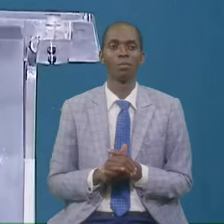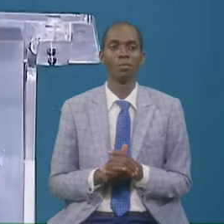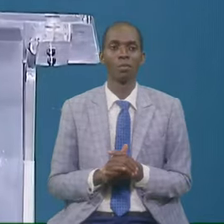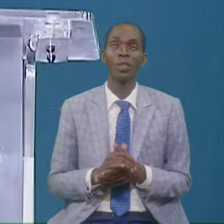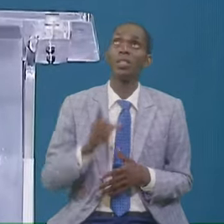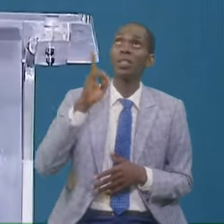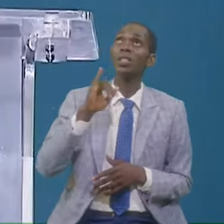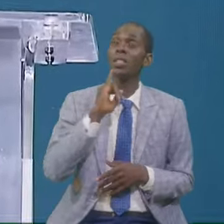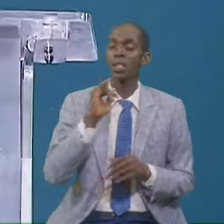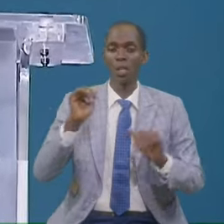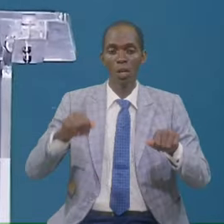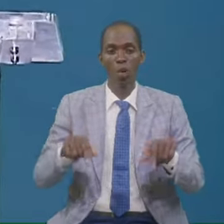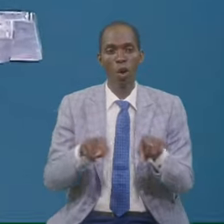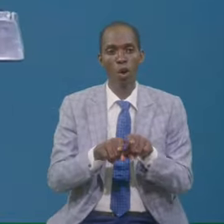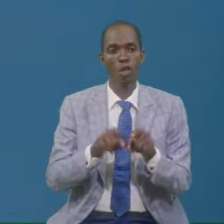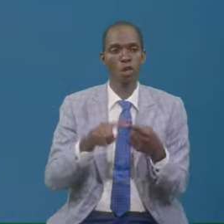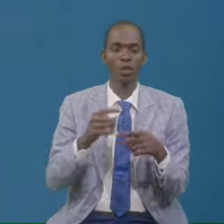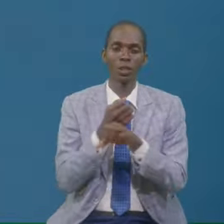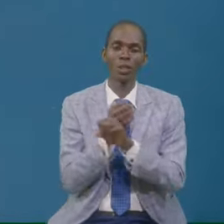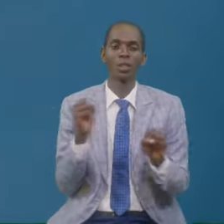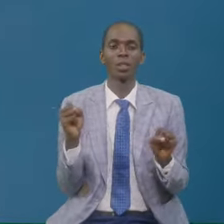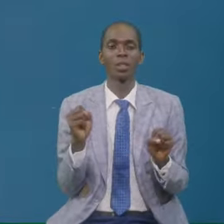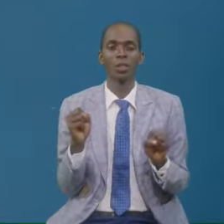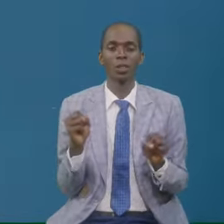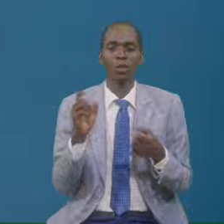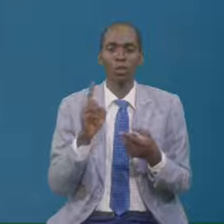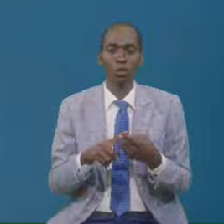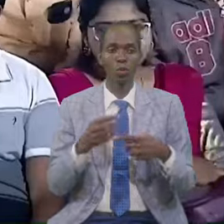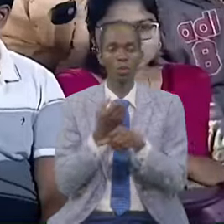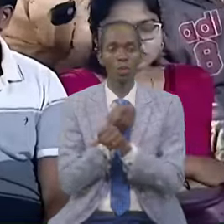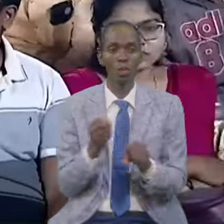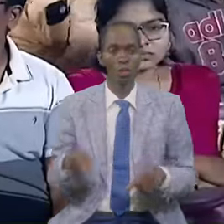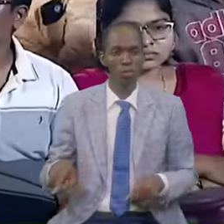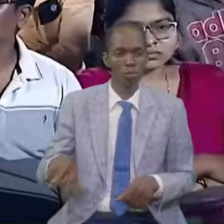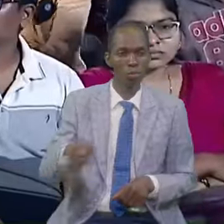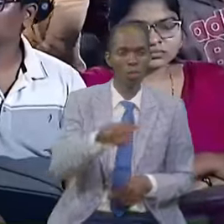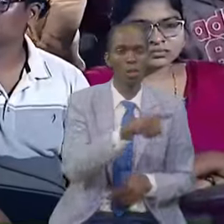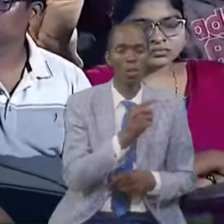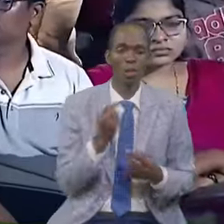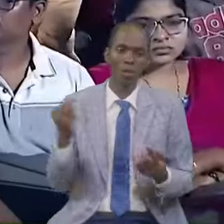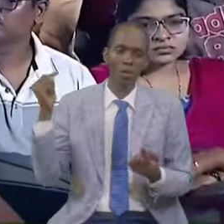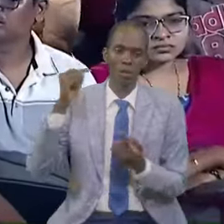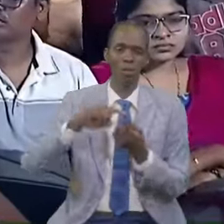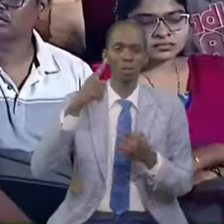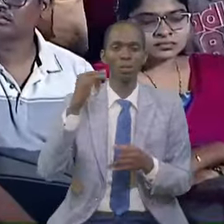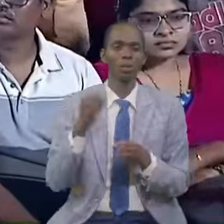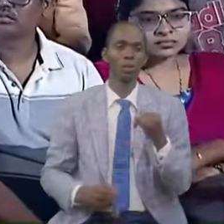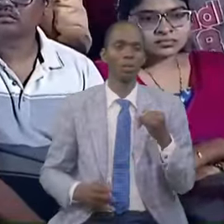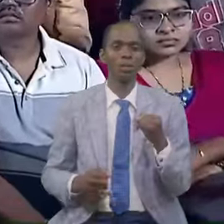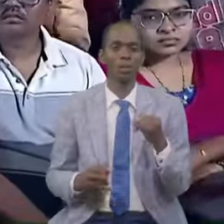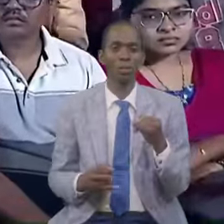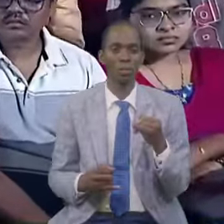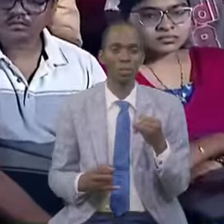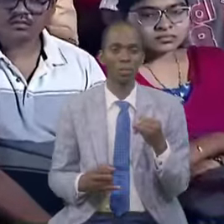save. రక్షించుటకు సామర్థ్యం గలవాడు. Them to the uttermost. ఆయన వారిని అత్యున్నత